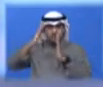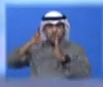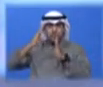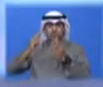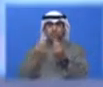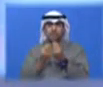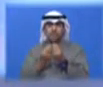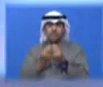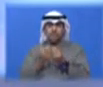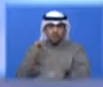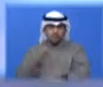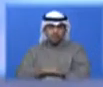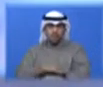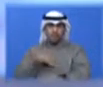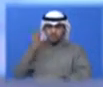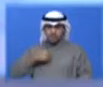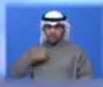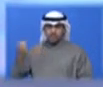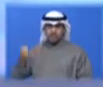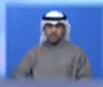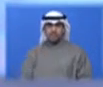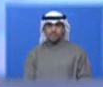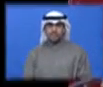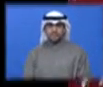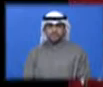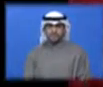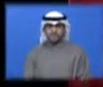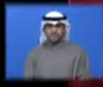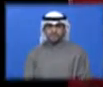بهذه المناسبة العزيزة على قلوب الجميع.